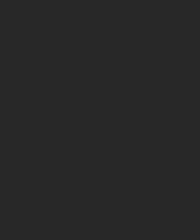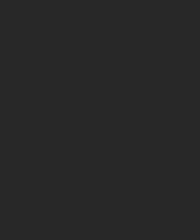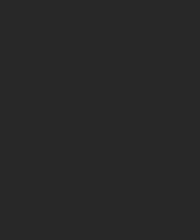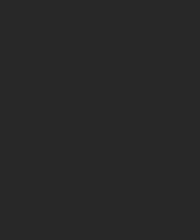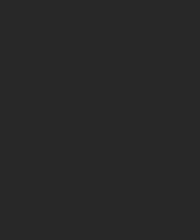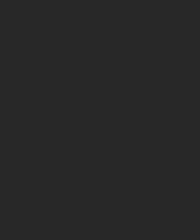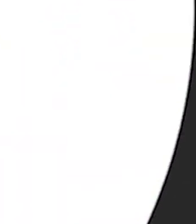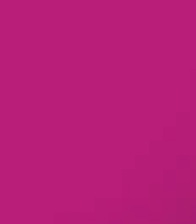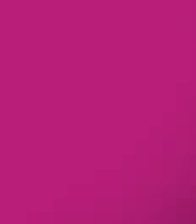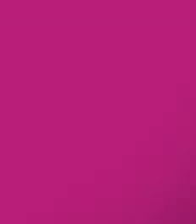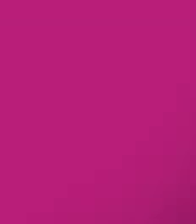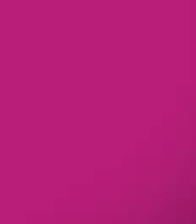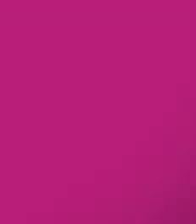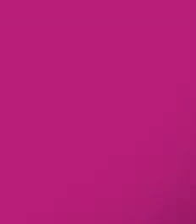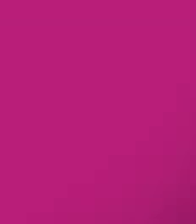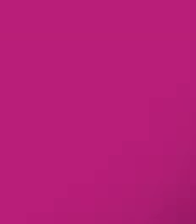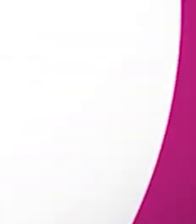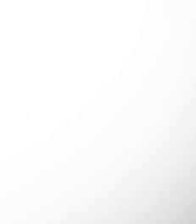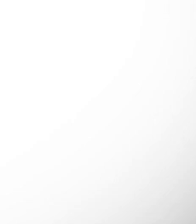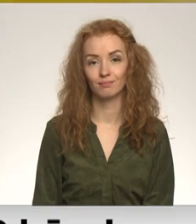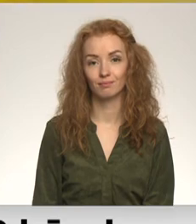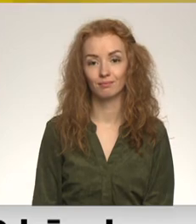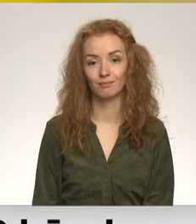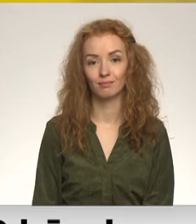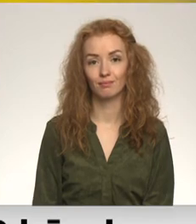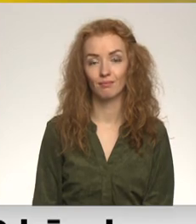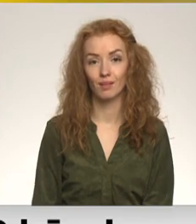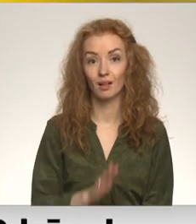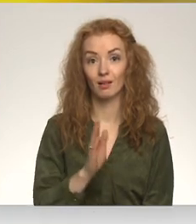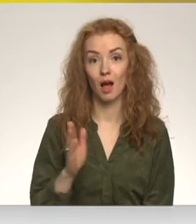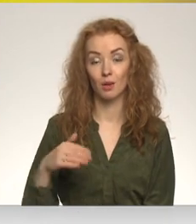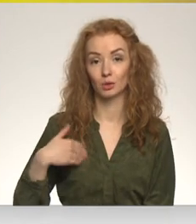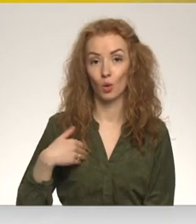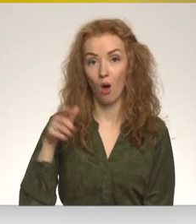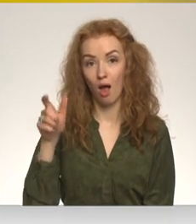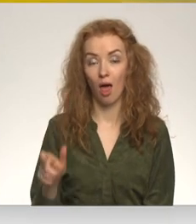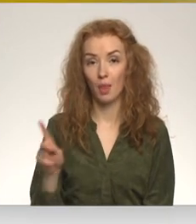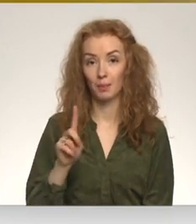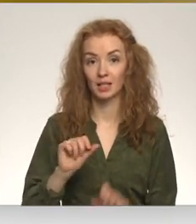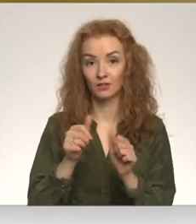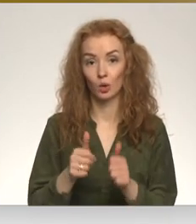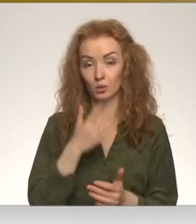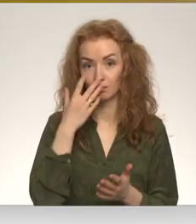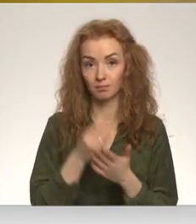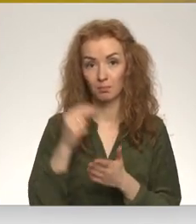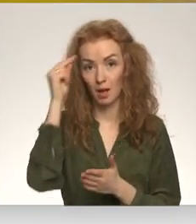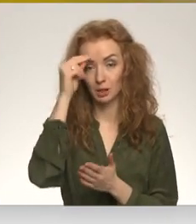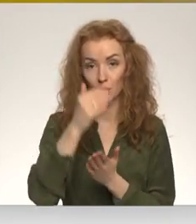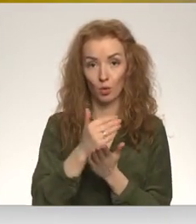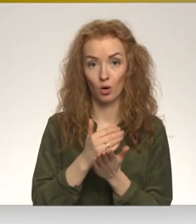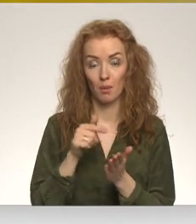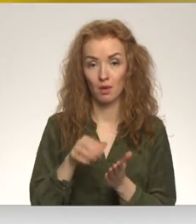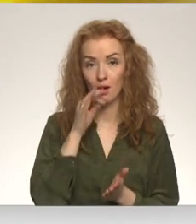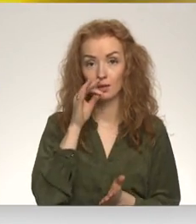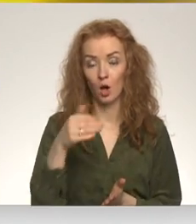Re! Viss ēters ir te! Katram skolēnam no Ukrainas ir izveidota individuāla programma, tā saka